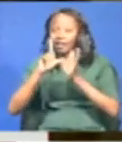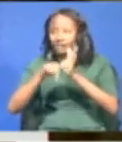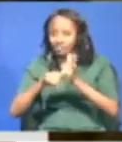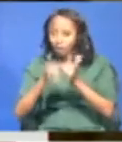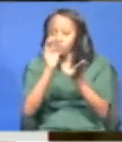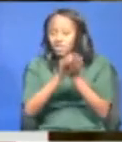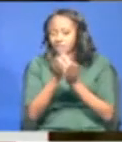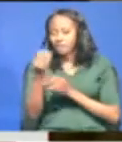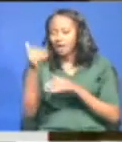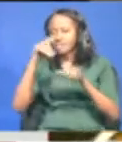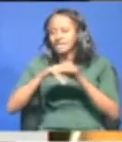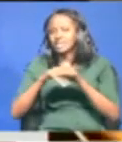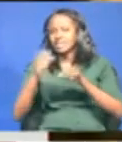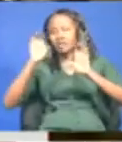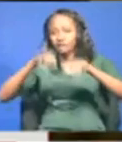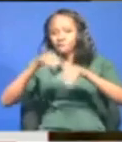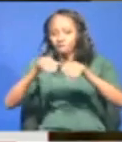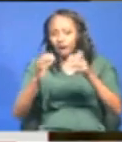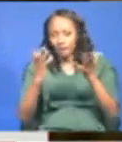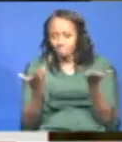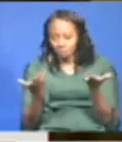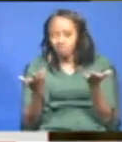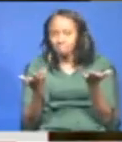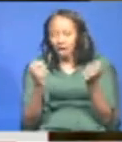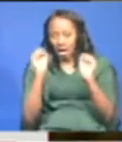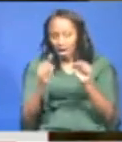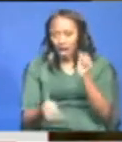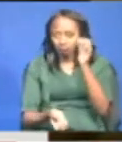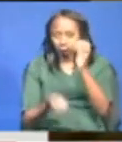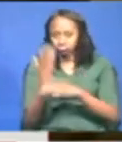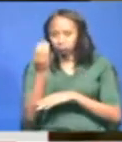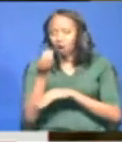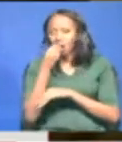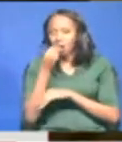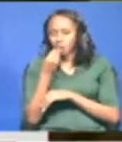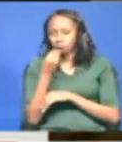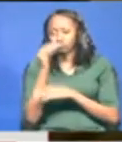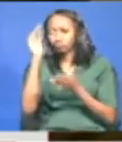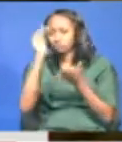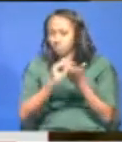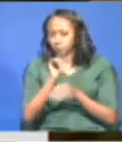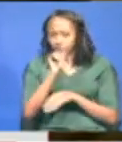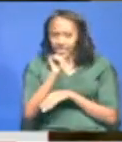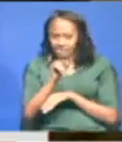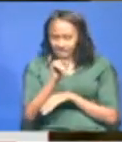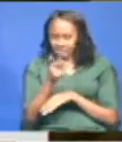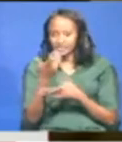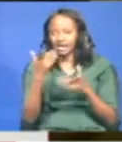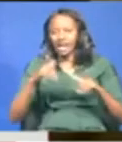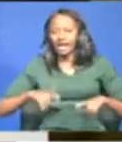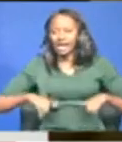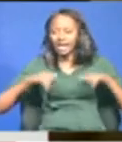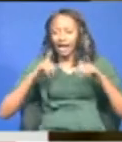ya kilimo ili tuweze kuzalisha chakula, tupunguze hii karama ya maisha ambayo imepanda